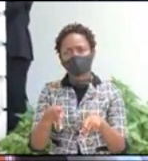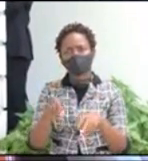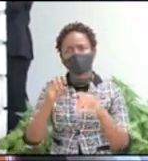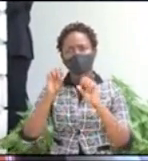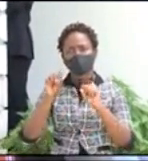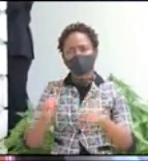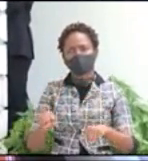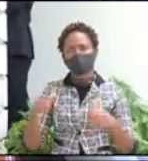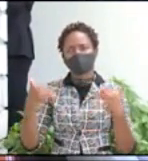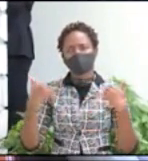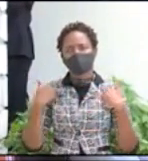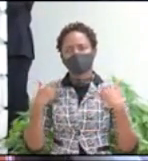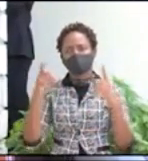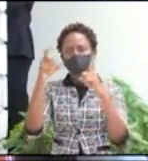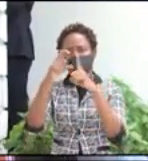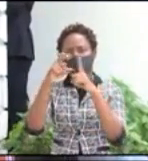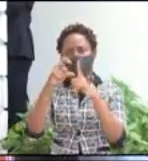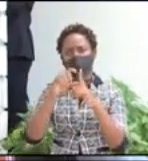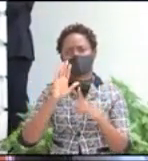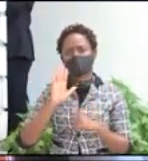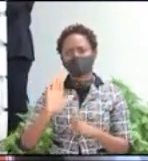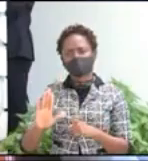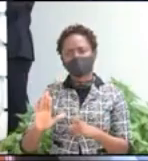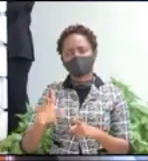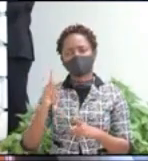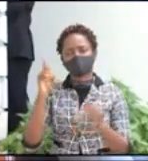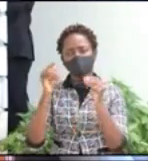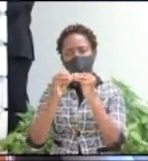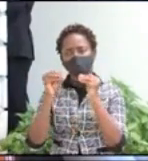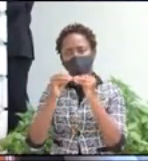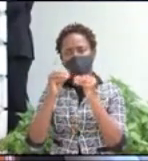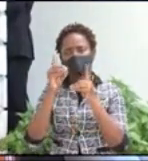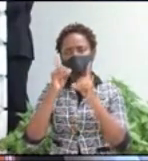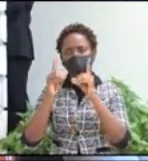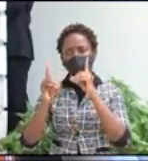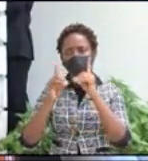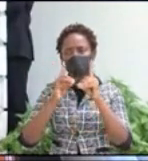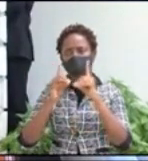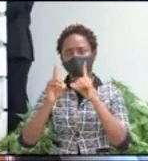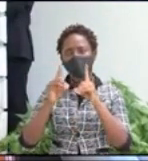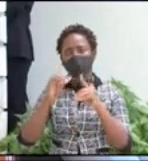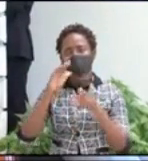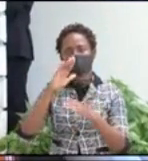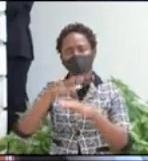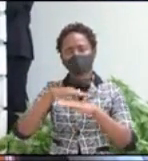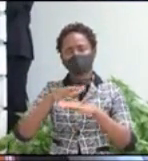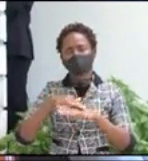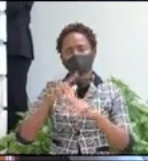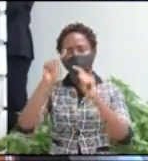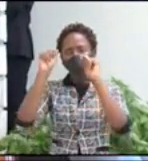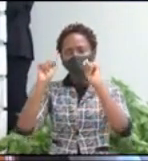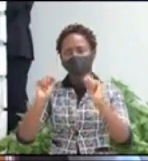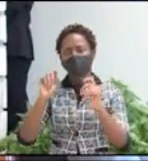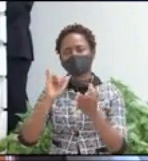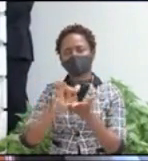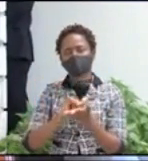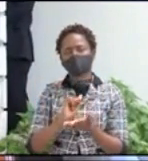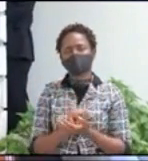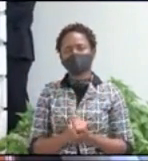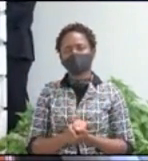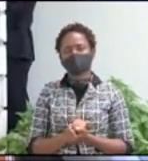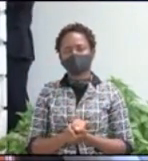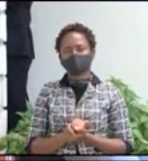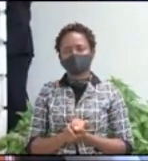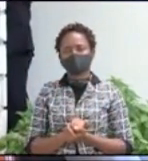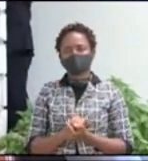gain moyen pour dire pour gain plus dialogue qui fait sous affaire texte ça parce que Jean nous dit lui